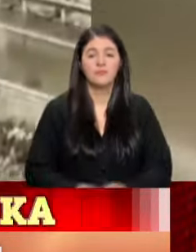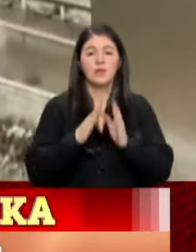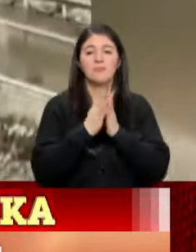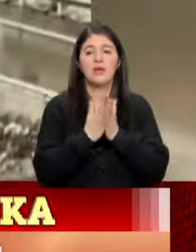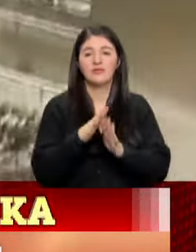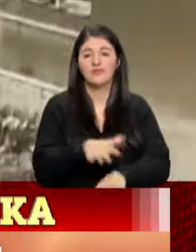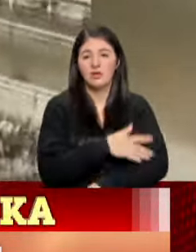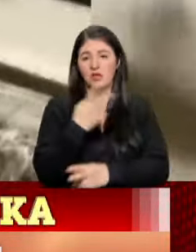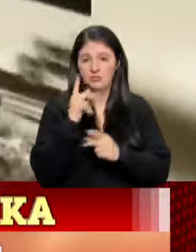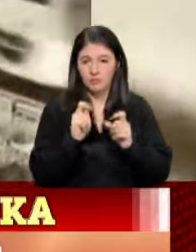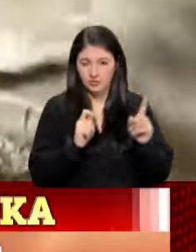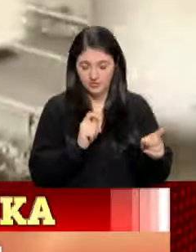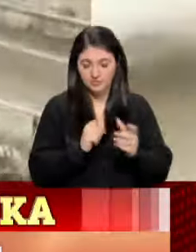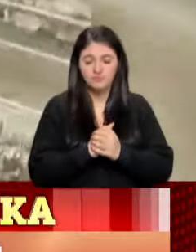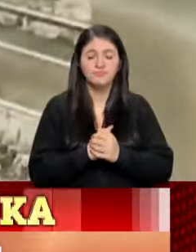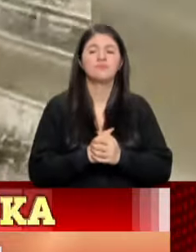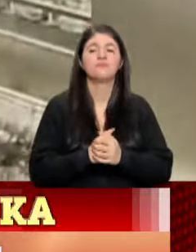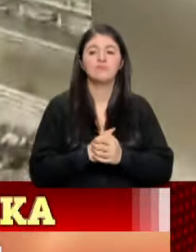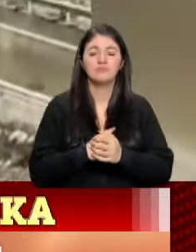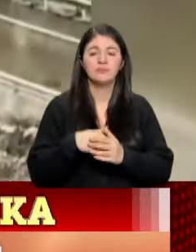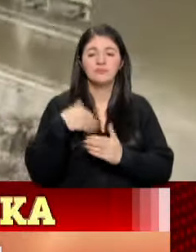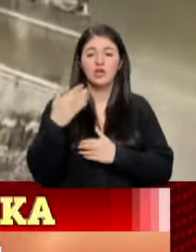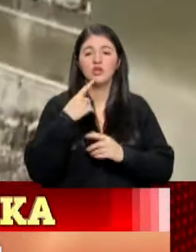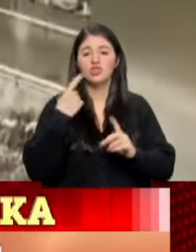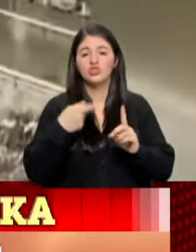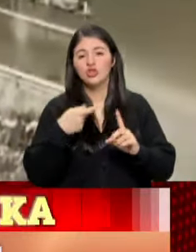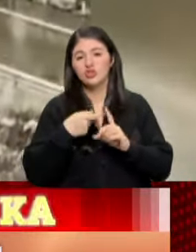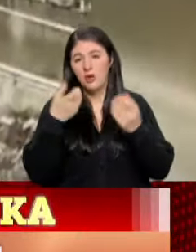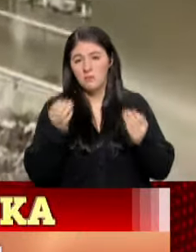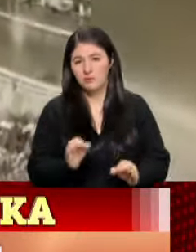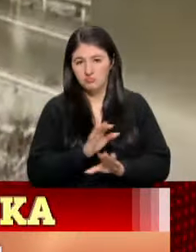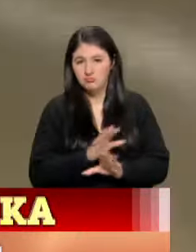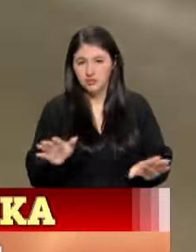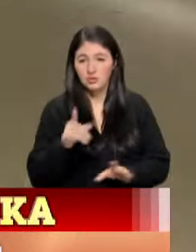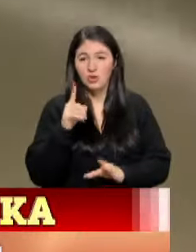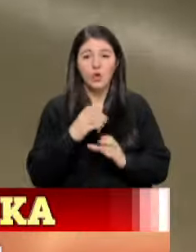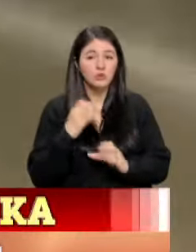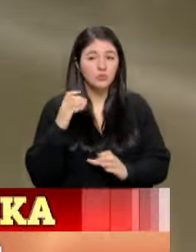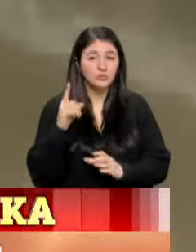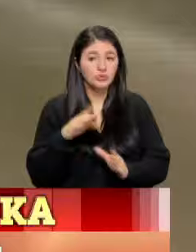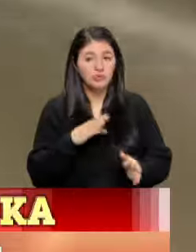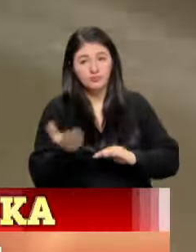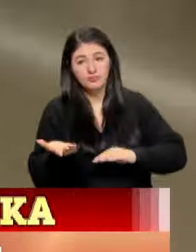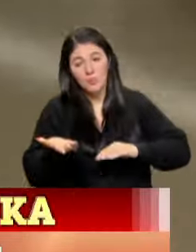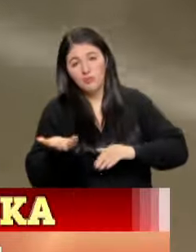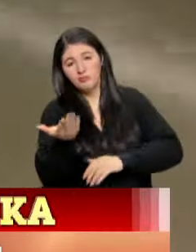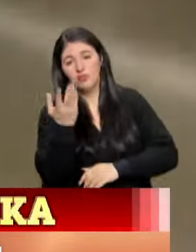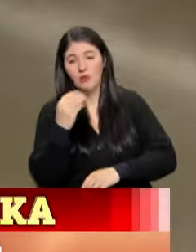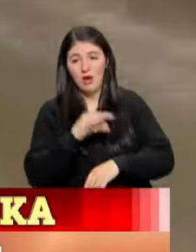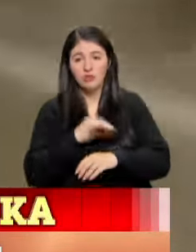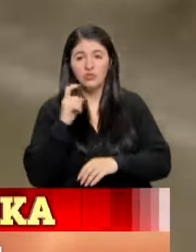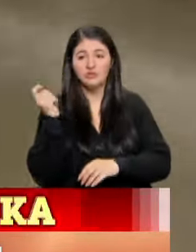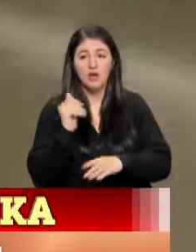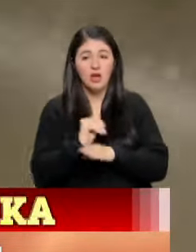Mersin valisinin açıklamaları var. Bir yandan da soruşturma başlatıldı. İşte o otobüsün devrilme anı, 9 kişinin